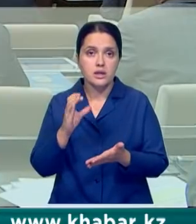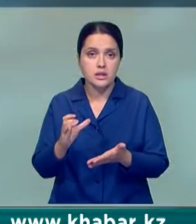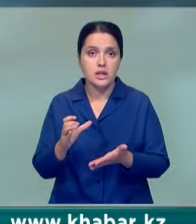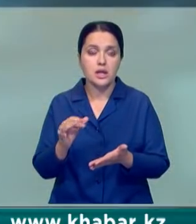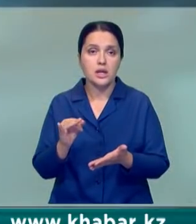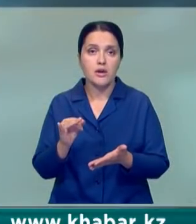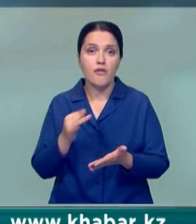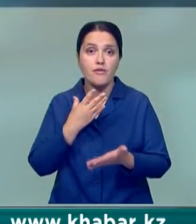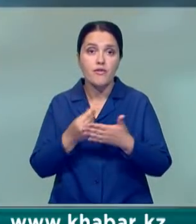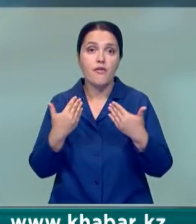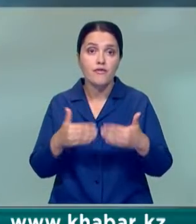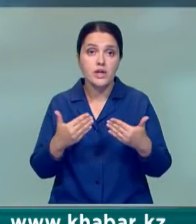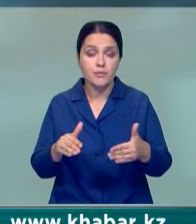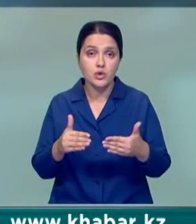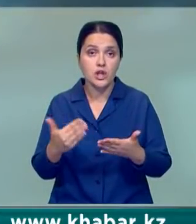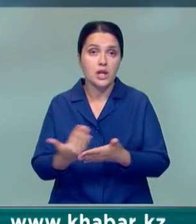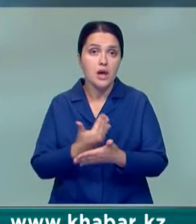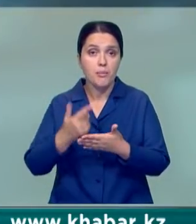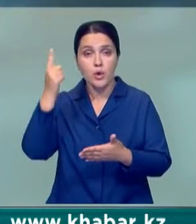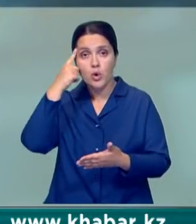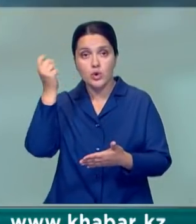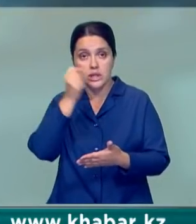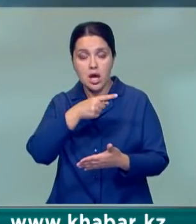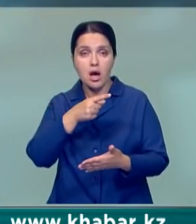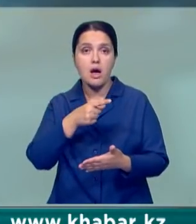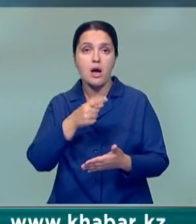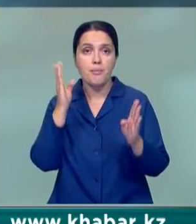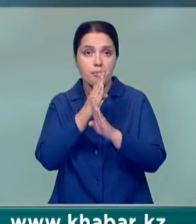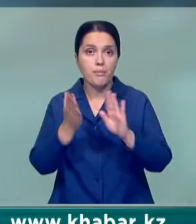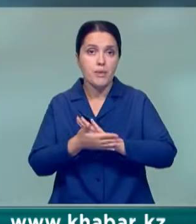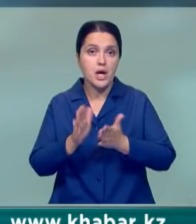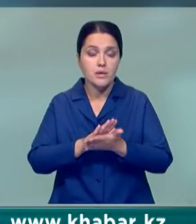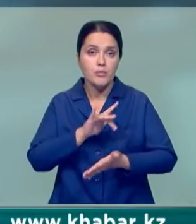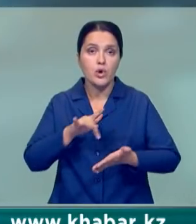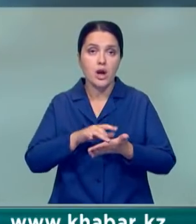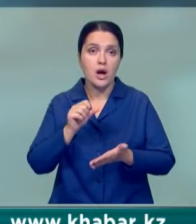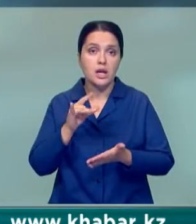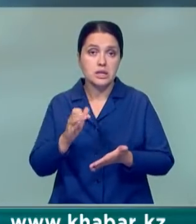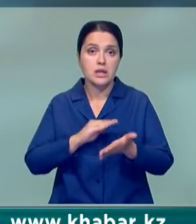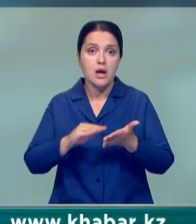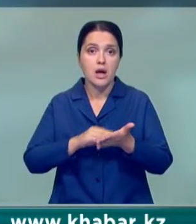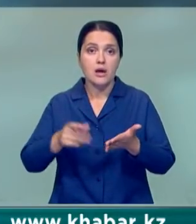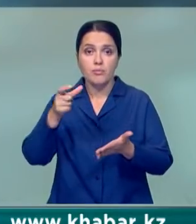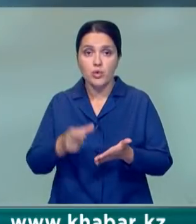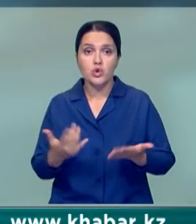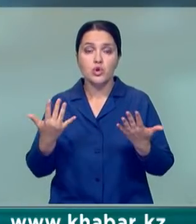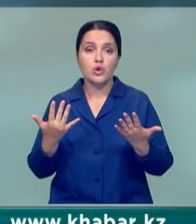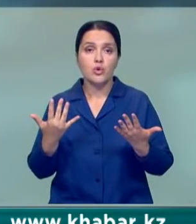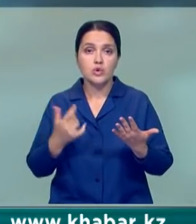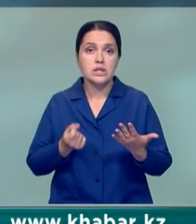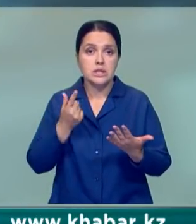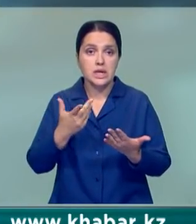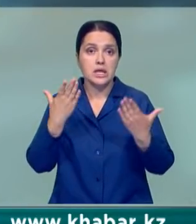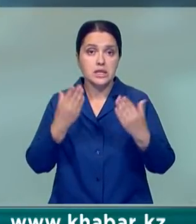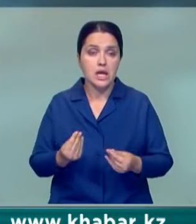is и в нашем выпуске мы узнаем о санитарной обстановки на сегодняшний день в городе app is наш корреспондент алибек большой н of уже который день